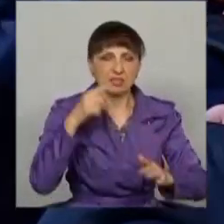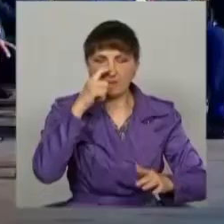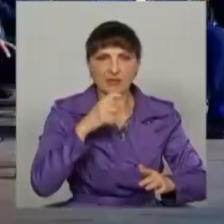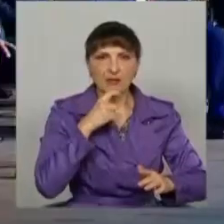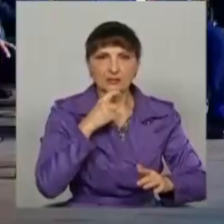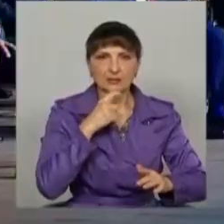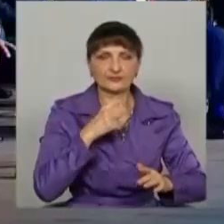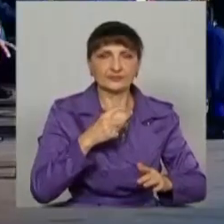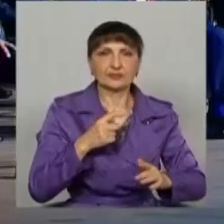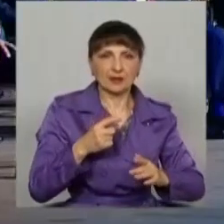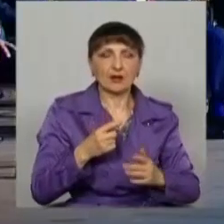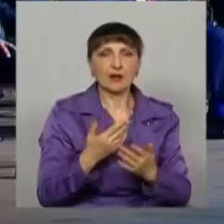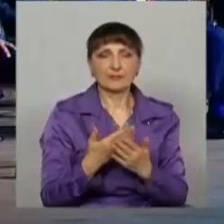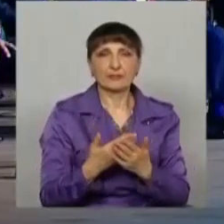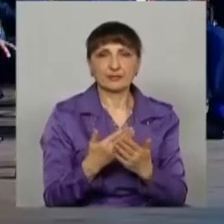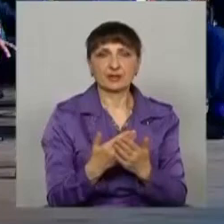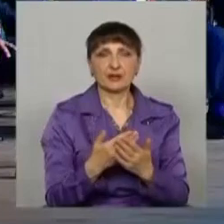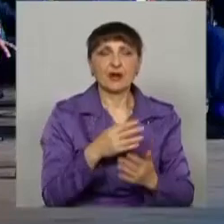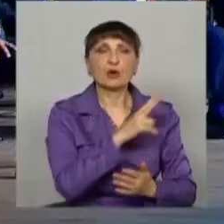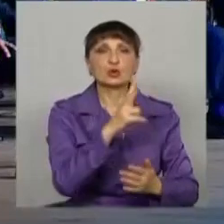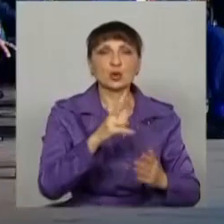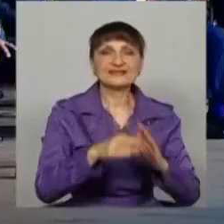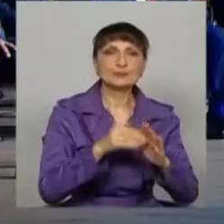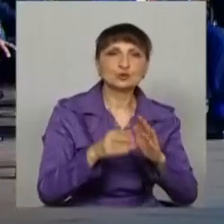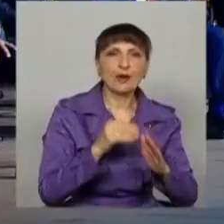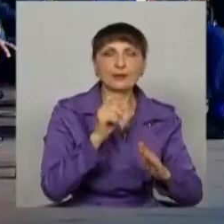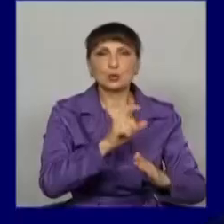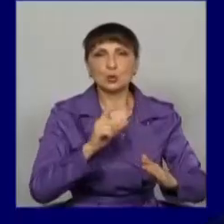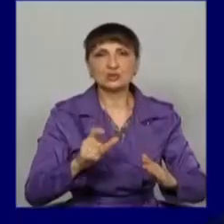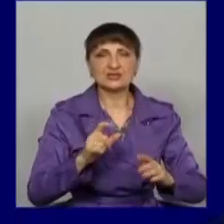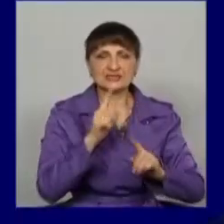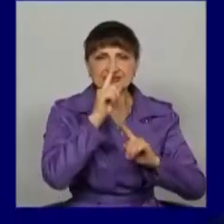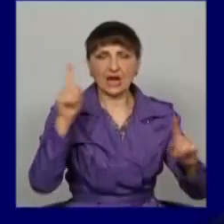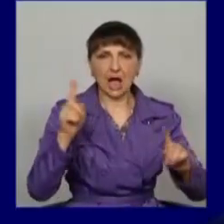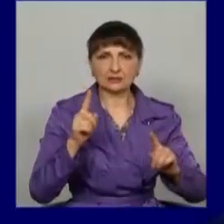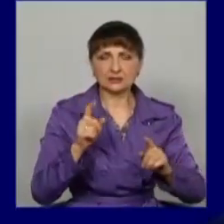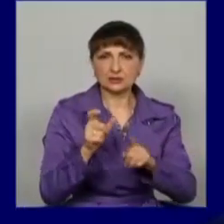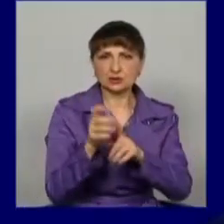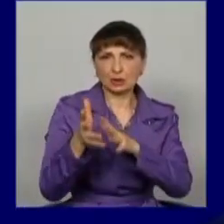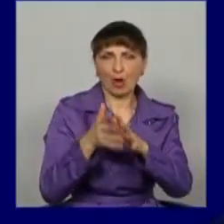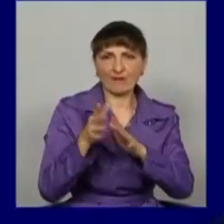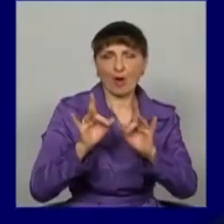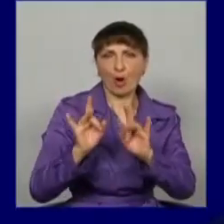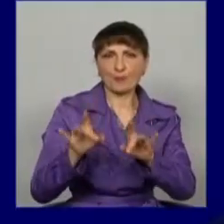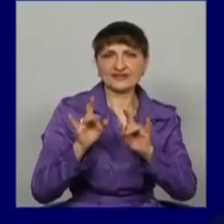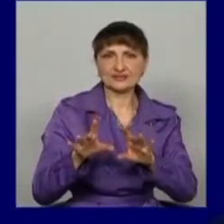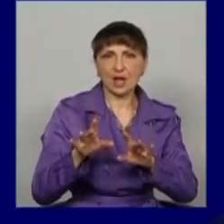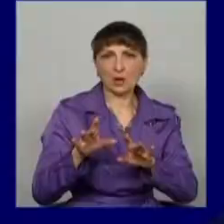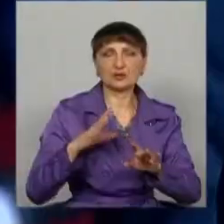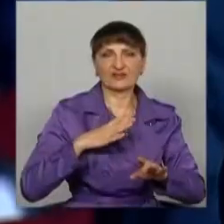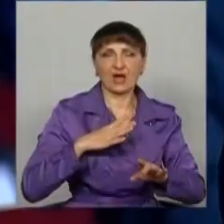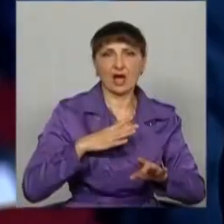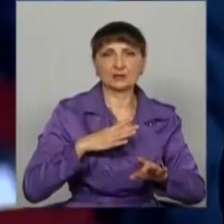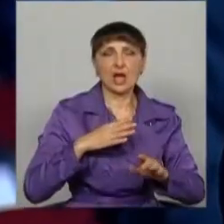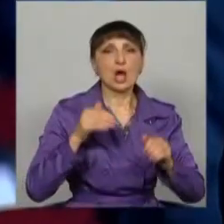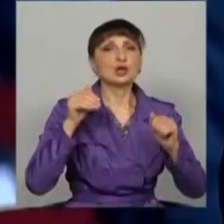чью мельницу льют воду вот эти деятели, которые каким-то странным способом комментируют иногда, будь